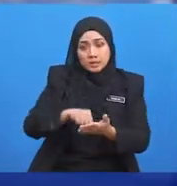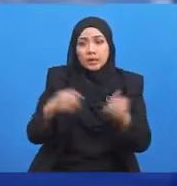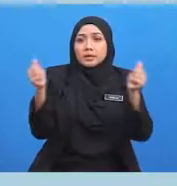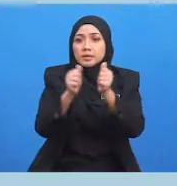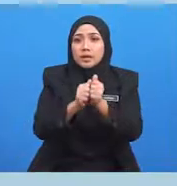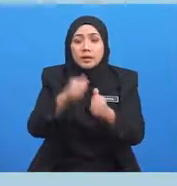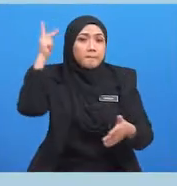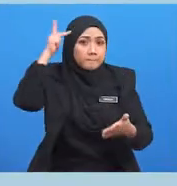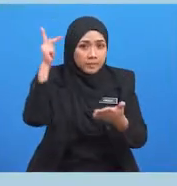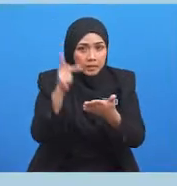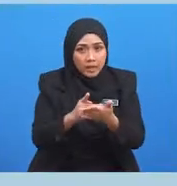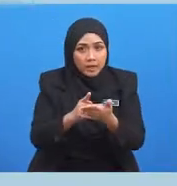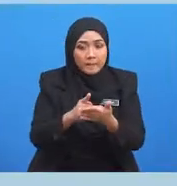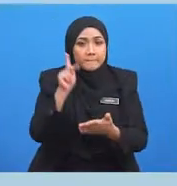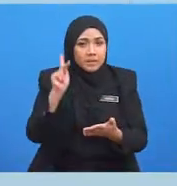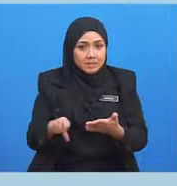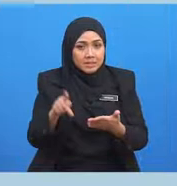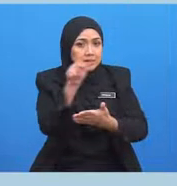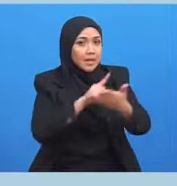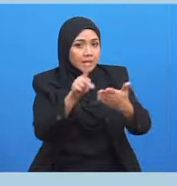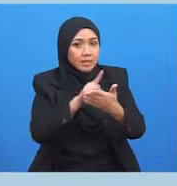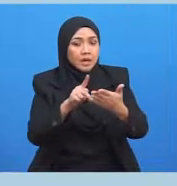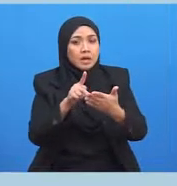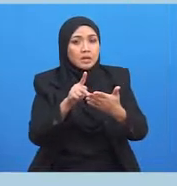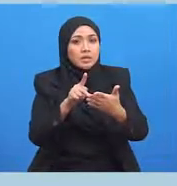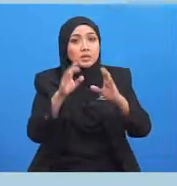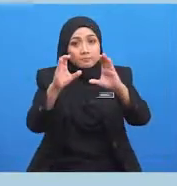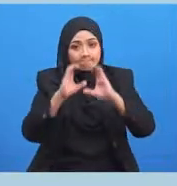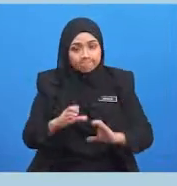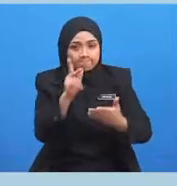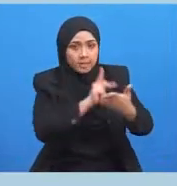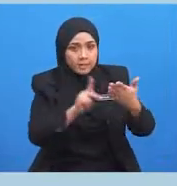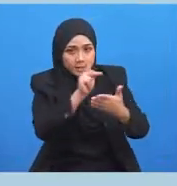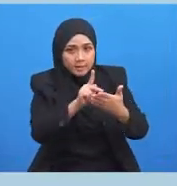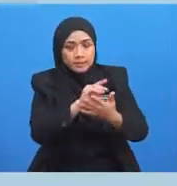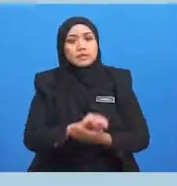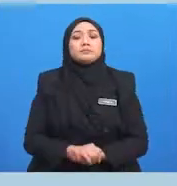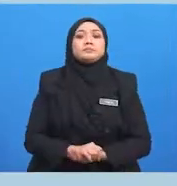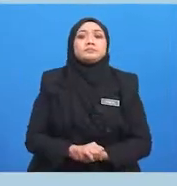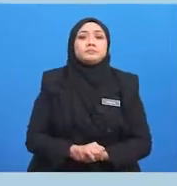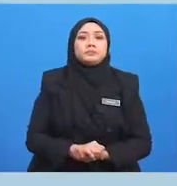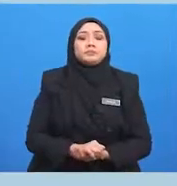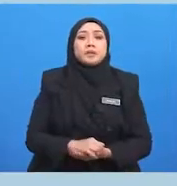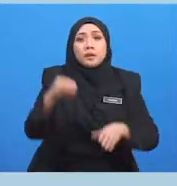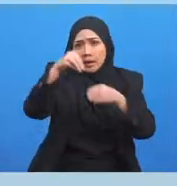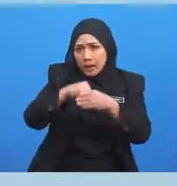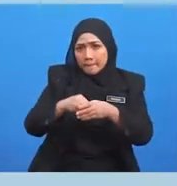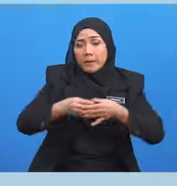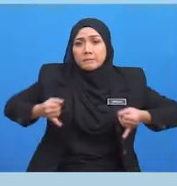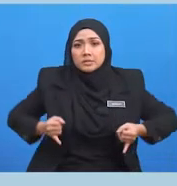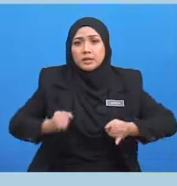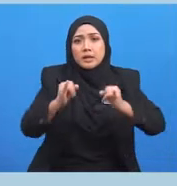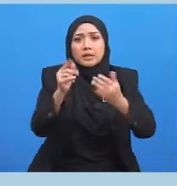mengenal pasti kaedah kajian. Baiklah murid-murid, dalam menjalankan kajian